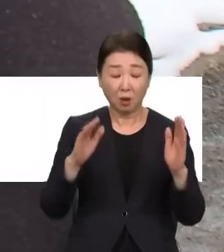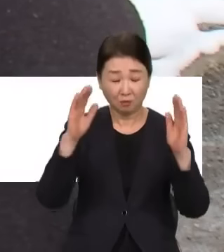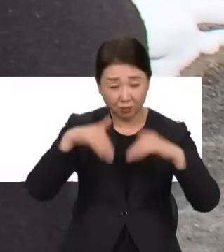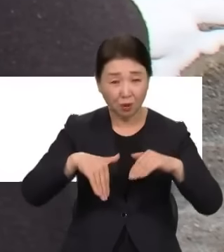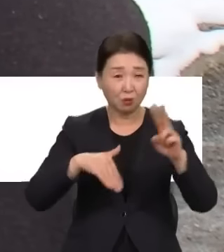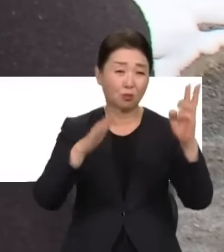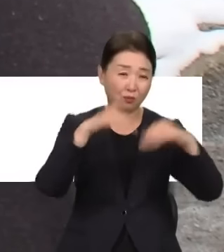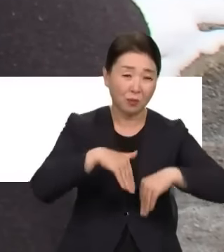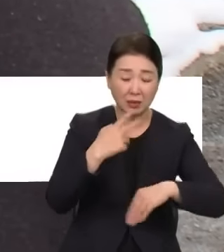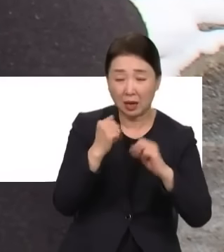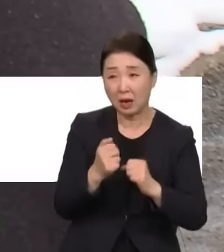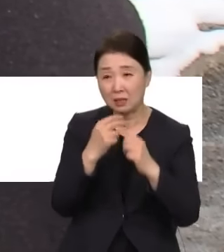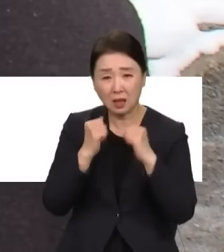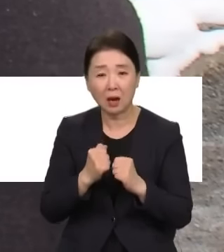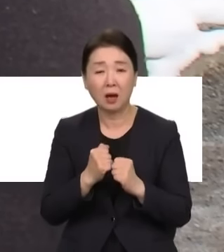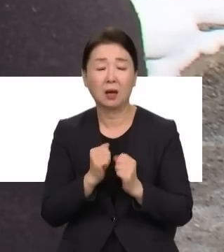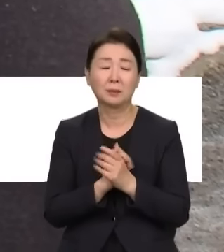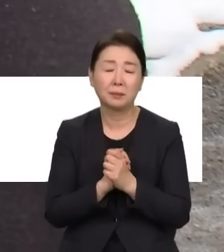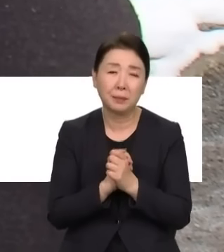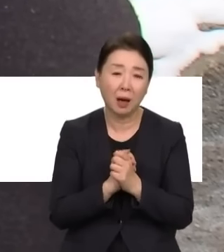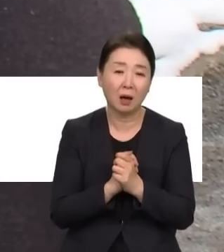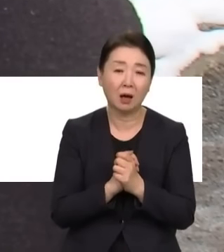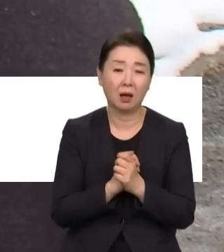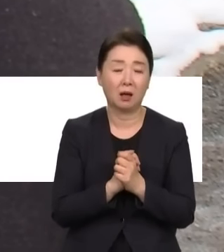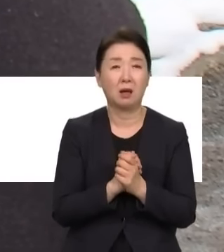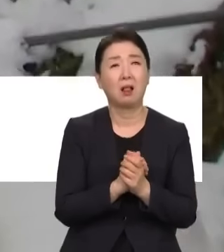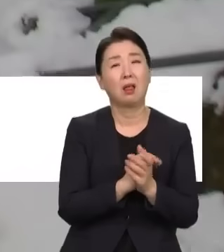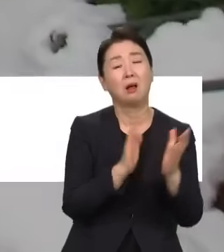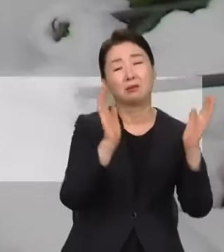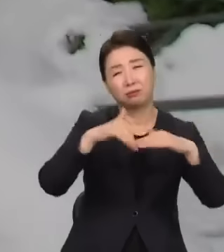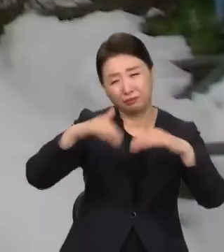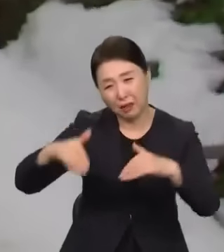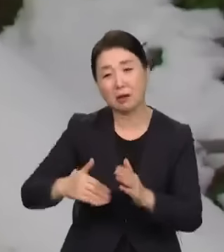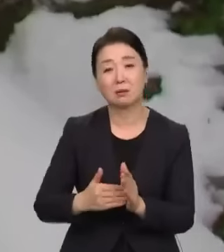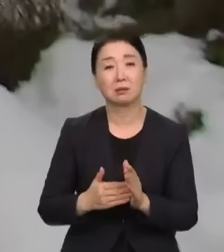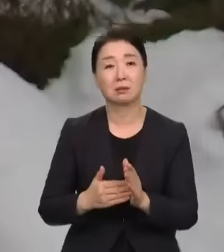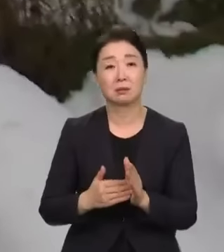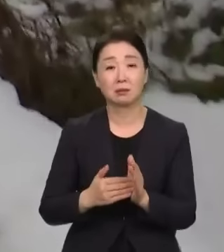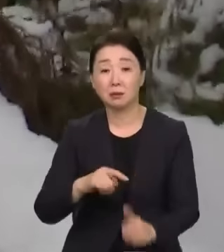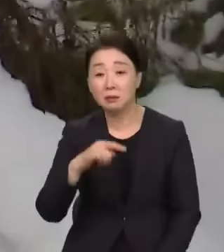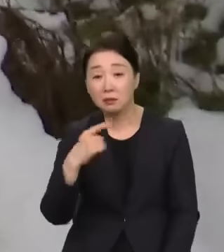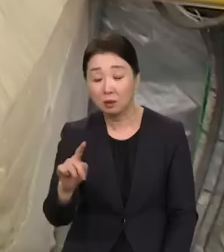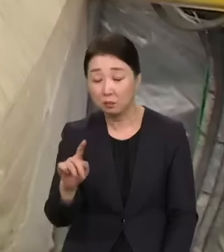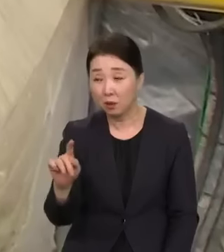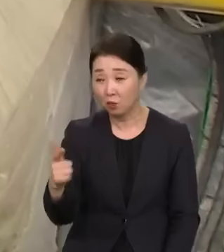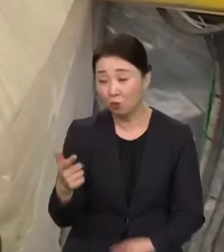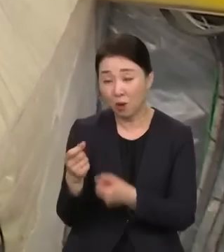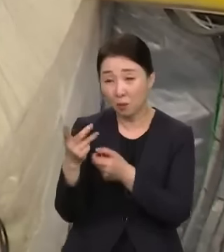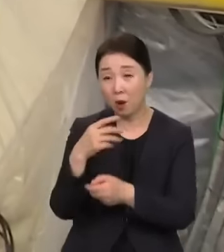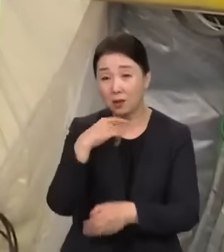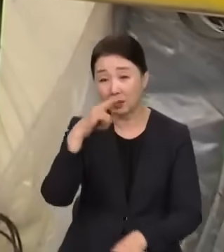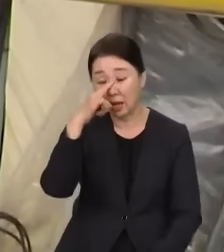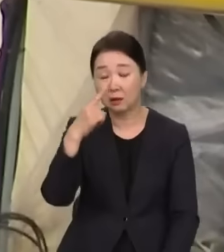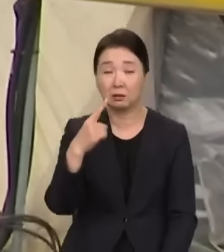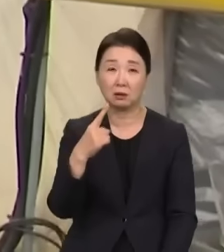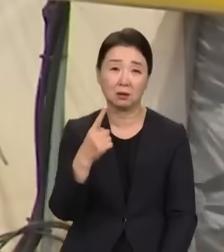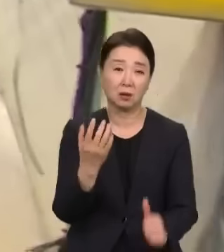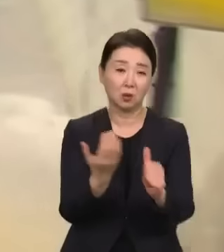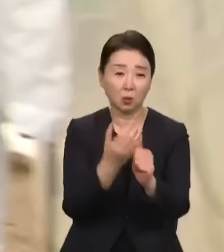말아라, 살아라, 살아라 했는데 그게 다 무너지더라고요. 옆에 있는 600평 딸기 농장도 쑥대밭이